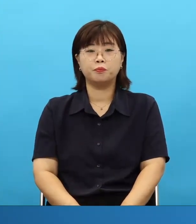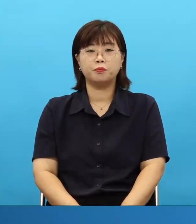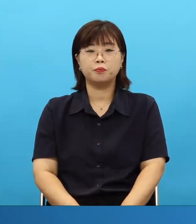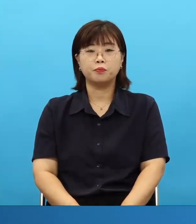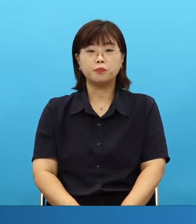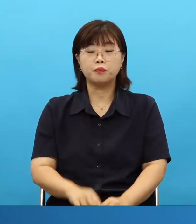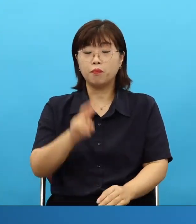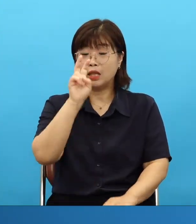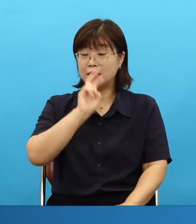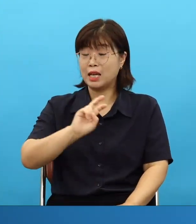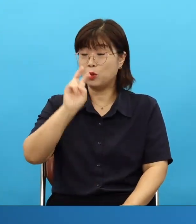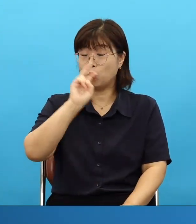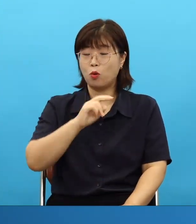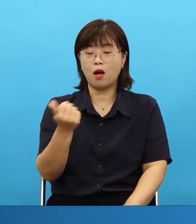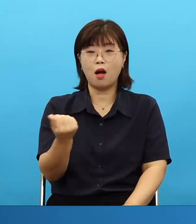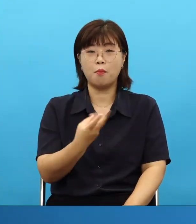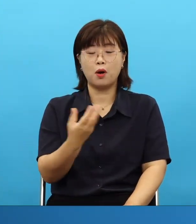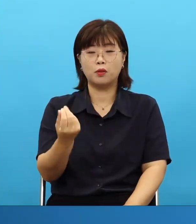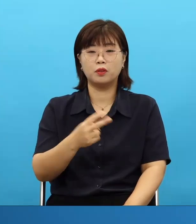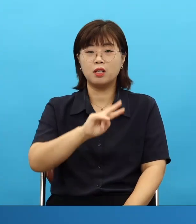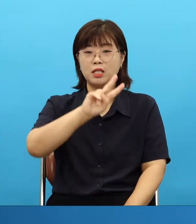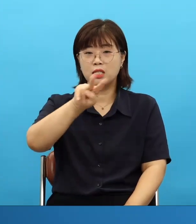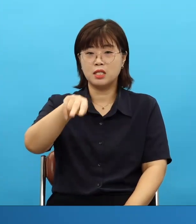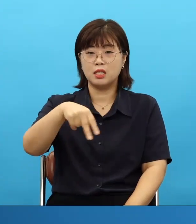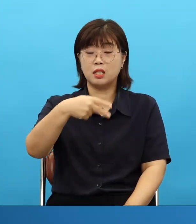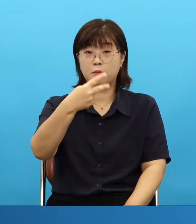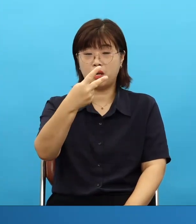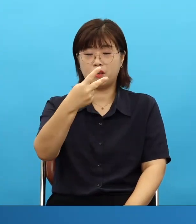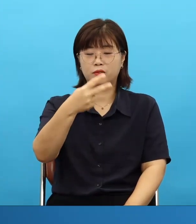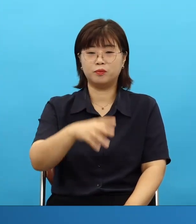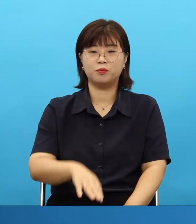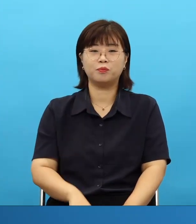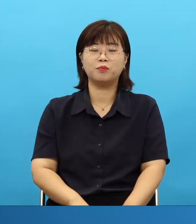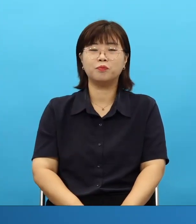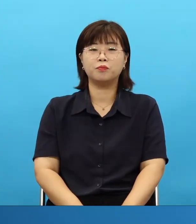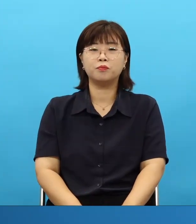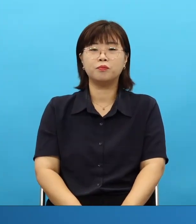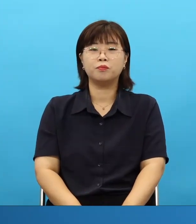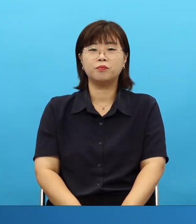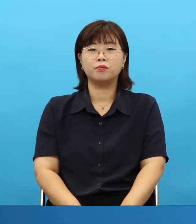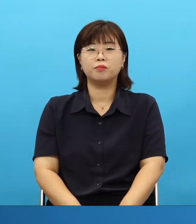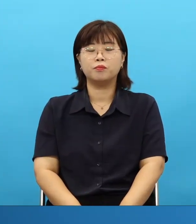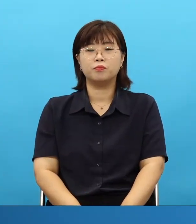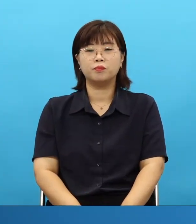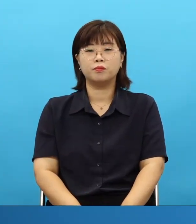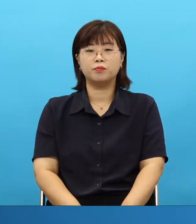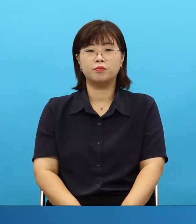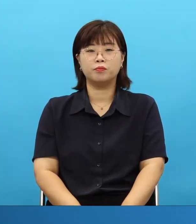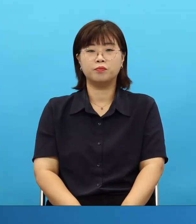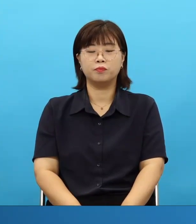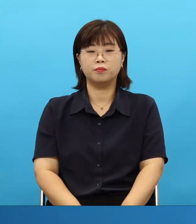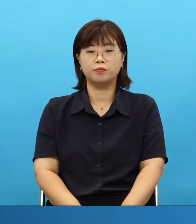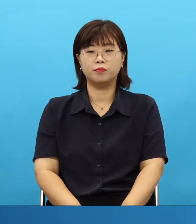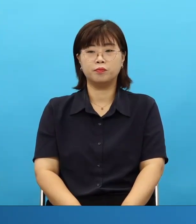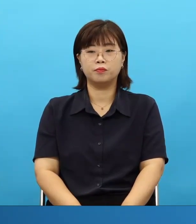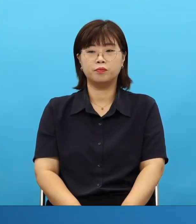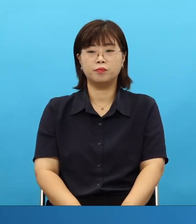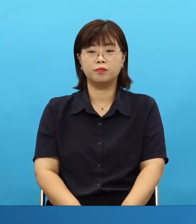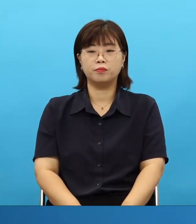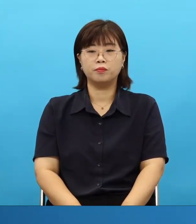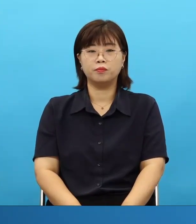아멘. 찬송가 200장 찬송드립니다. 달고 오묘한 그 말씀, 생명의 말씀은